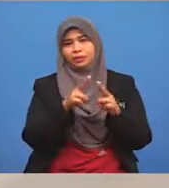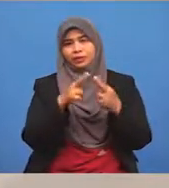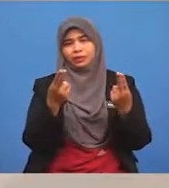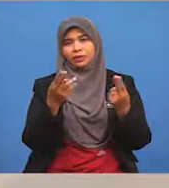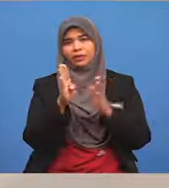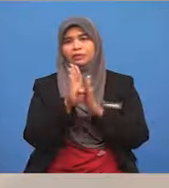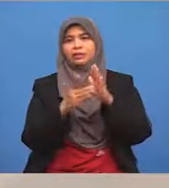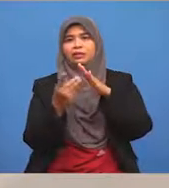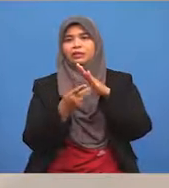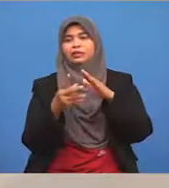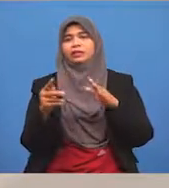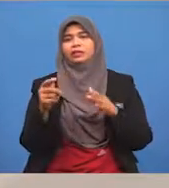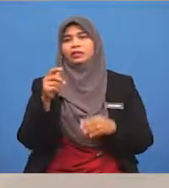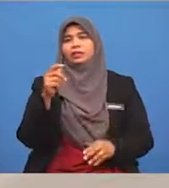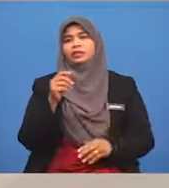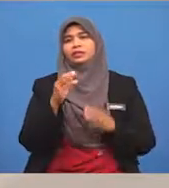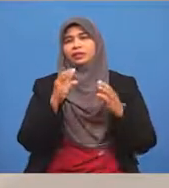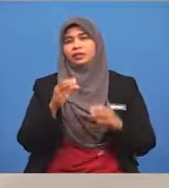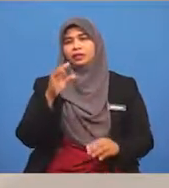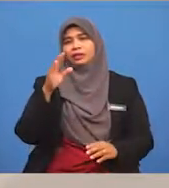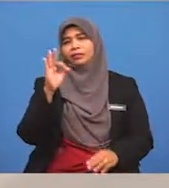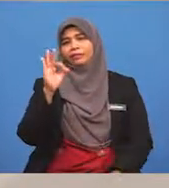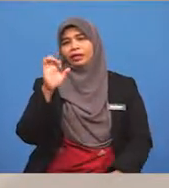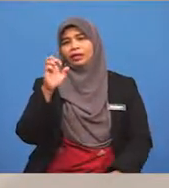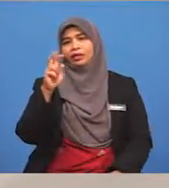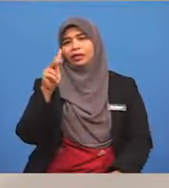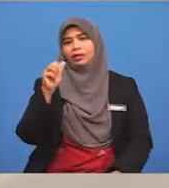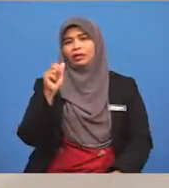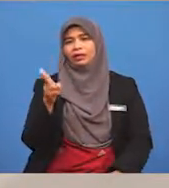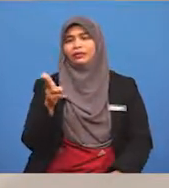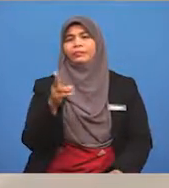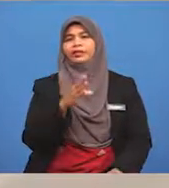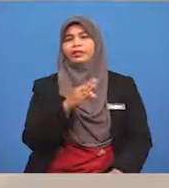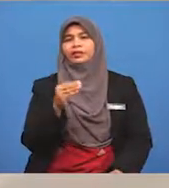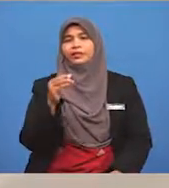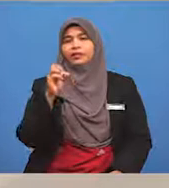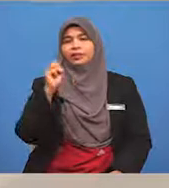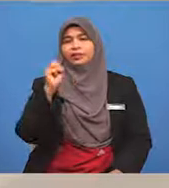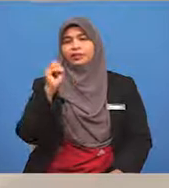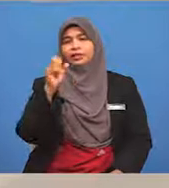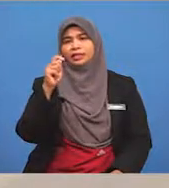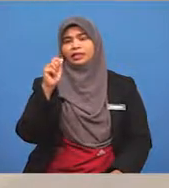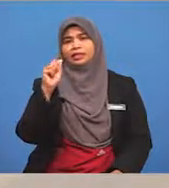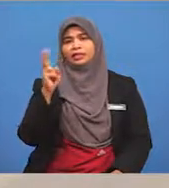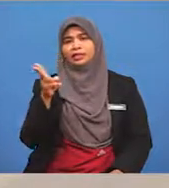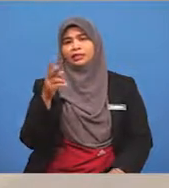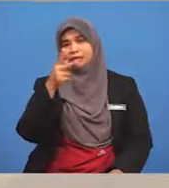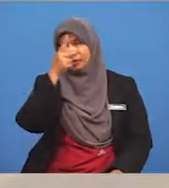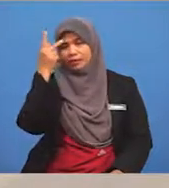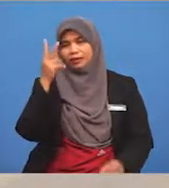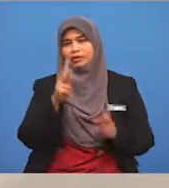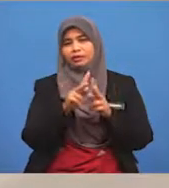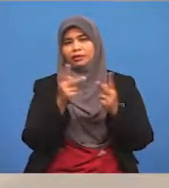berdasarkan tertib bab fiqah. Manakala dinamakan Sittah pula kerana kitab